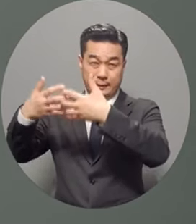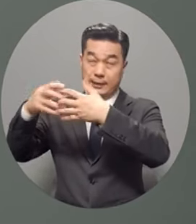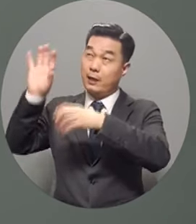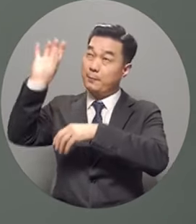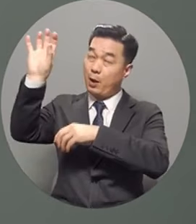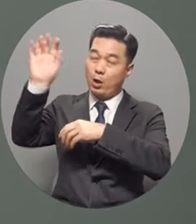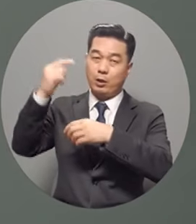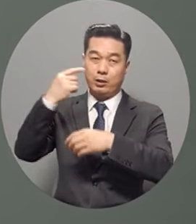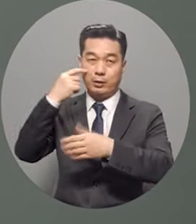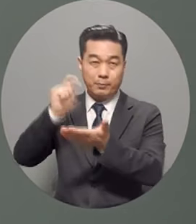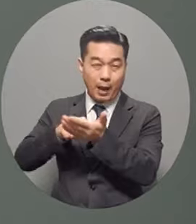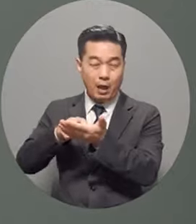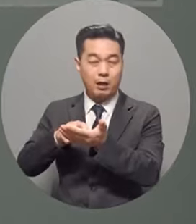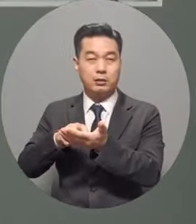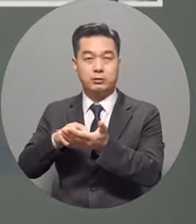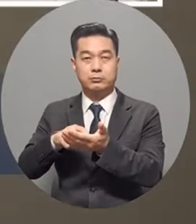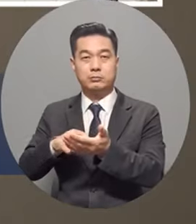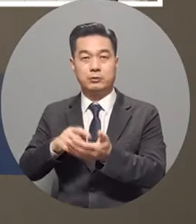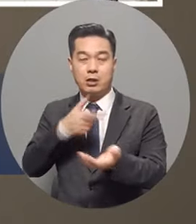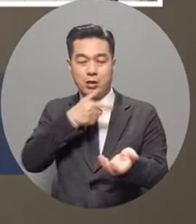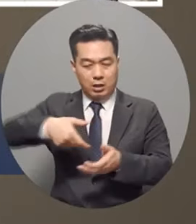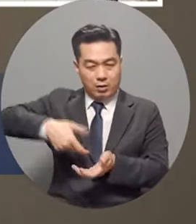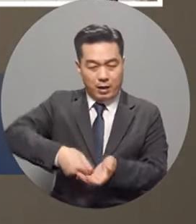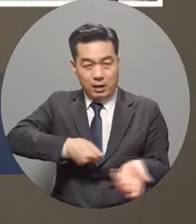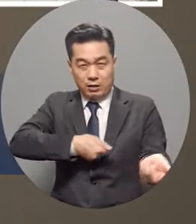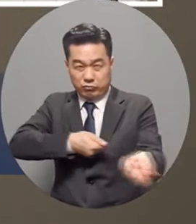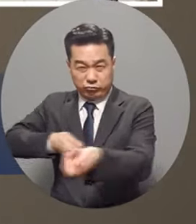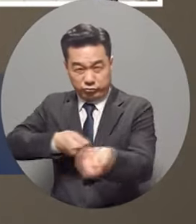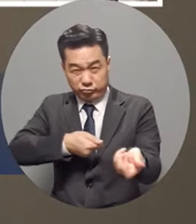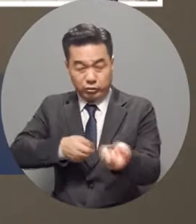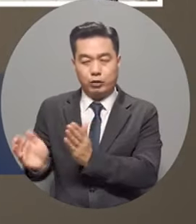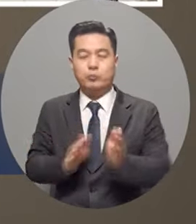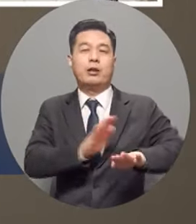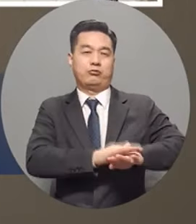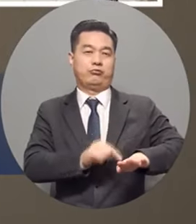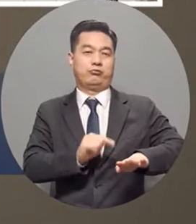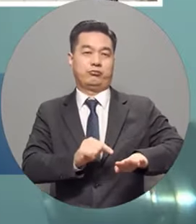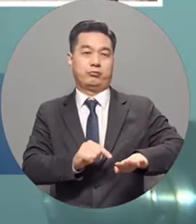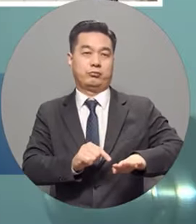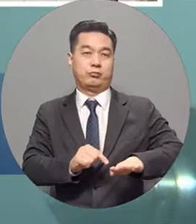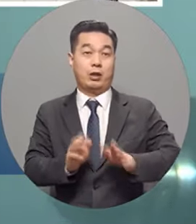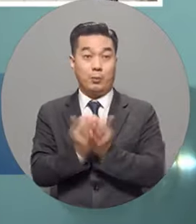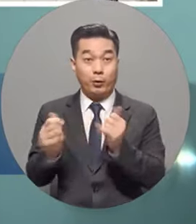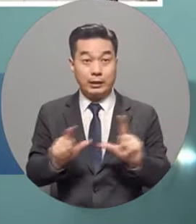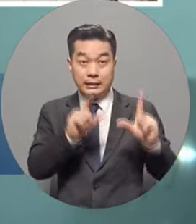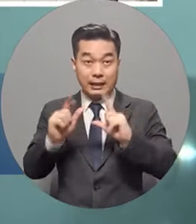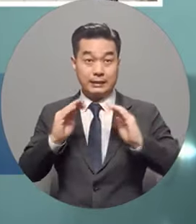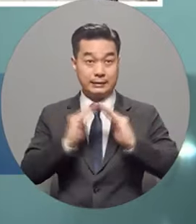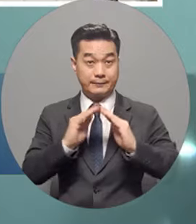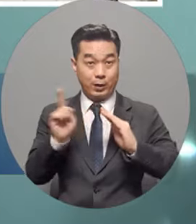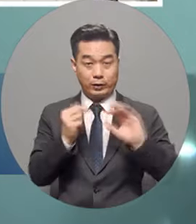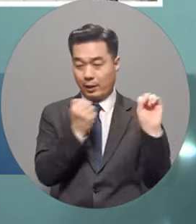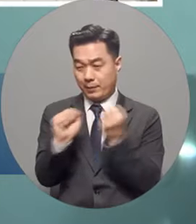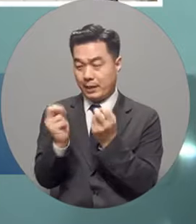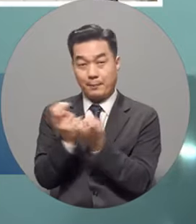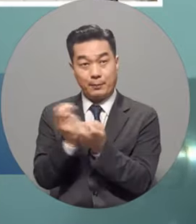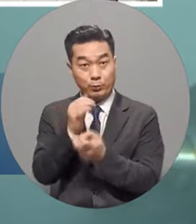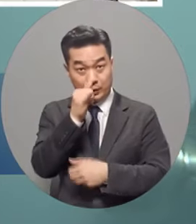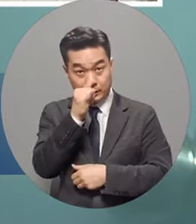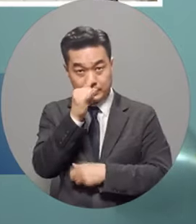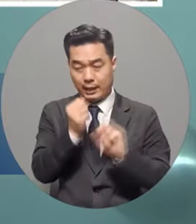소방시설도 설치해야 합니다. 본인이 거주하시는 주택에 어떤 피난시설이 있는지 아는 것도 중요합니다. 대피할 수